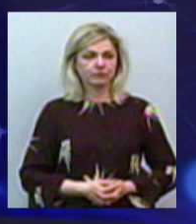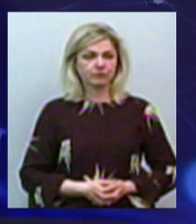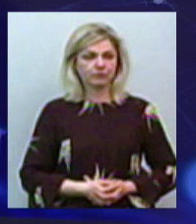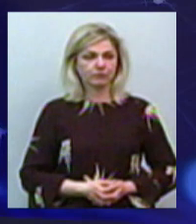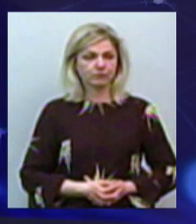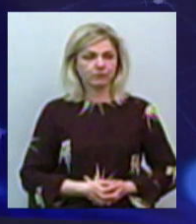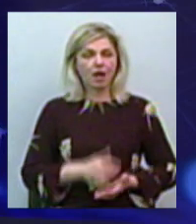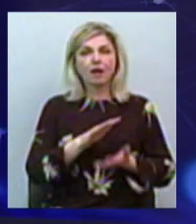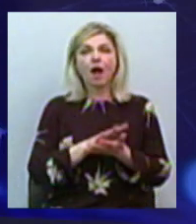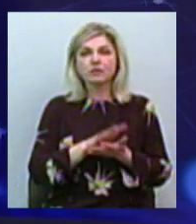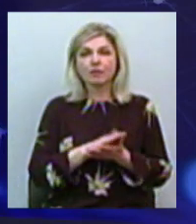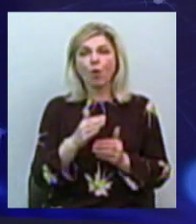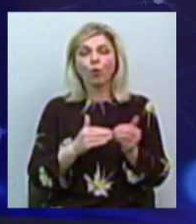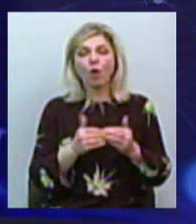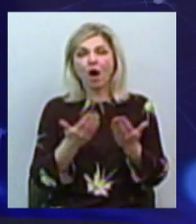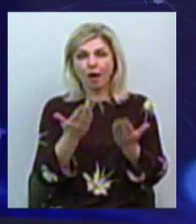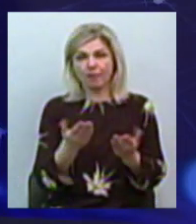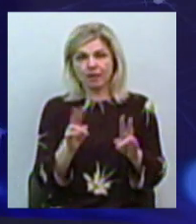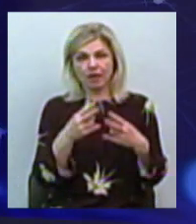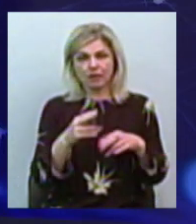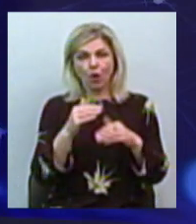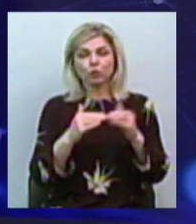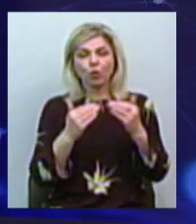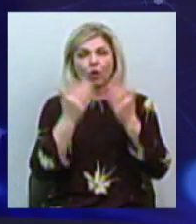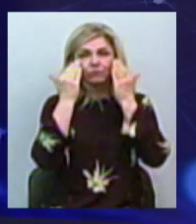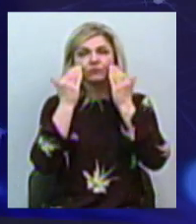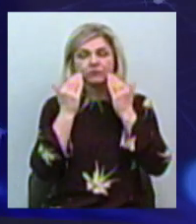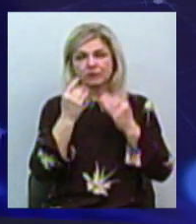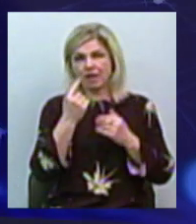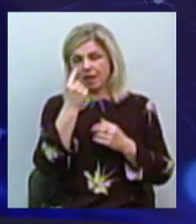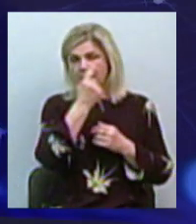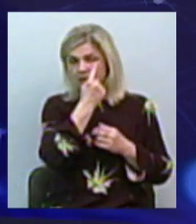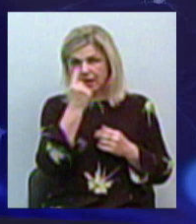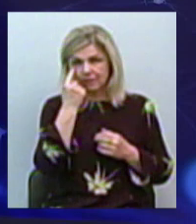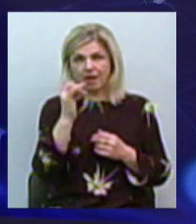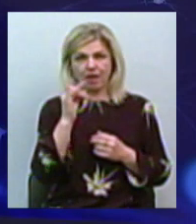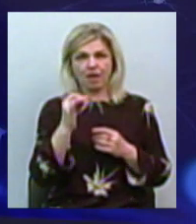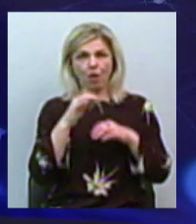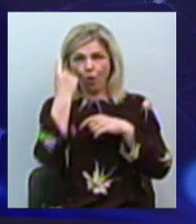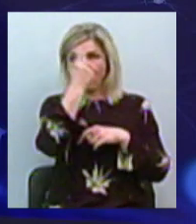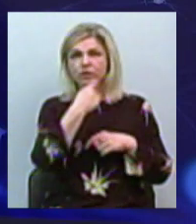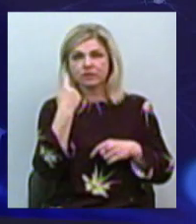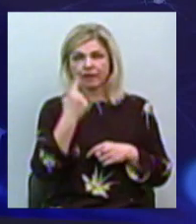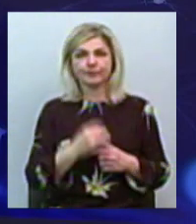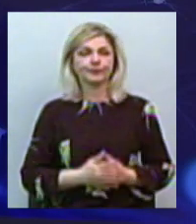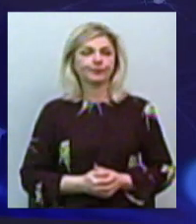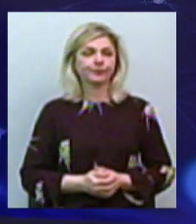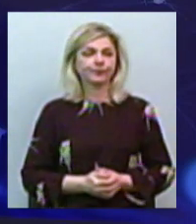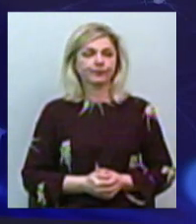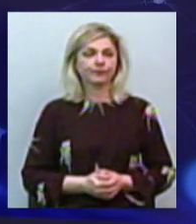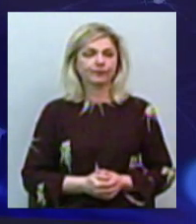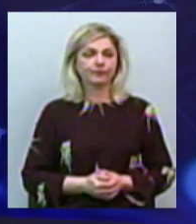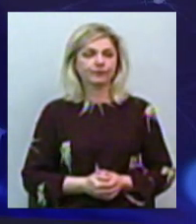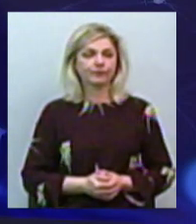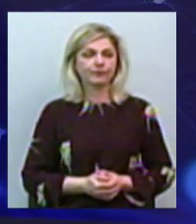Брудними руками не треба торкатися обличчя, не треба торкатися слизових оболонок, як рота, так і очей.